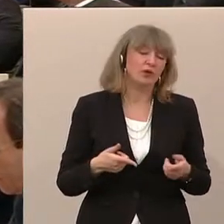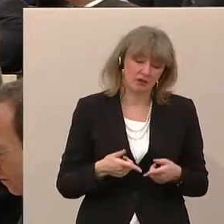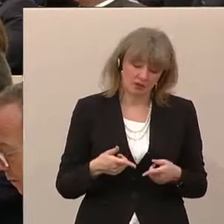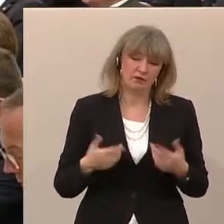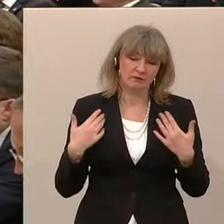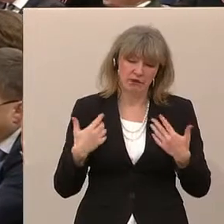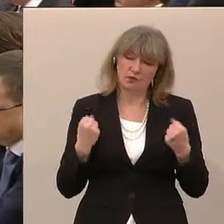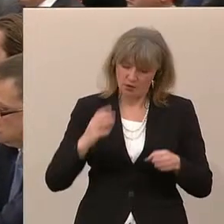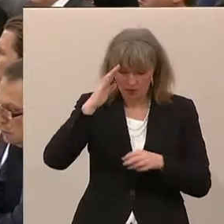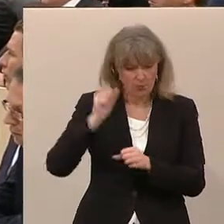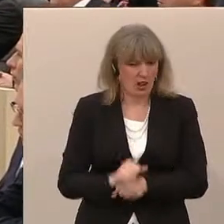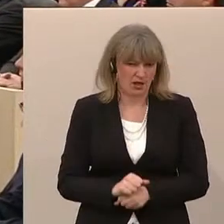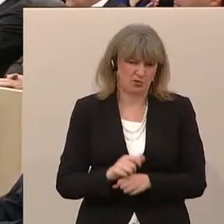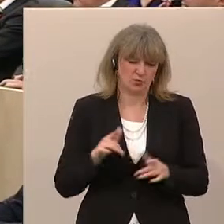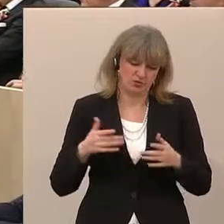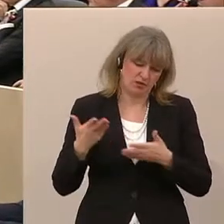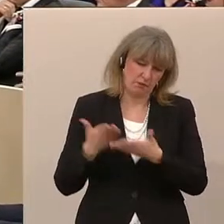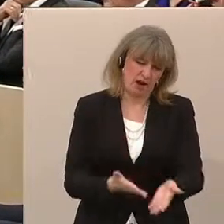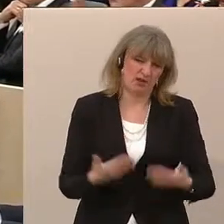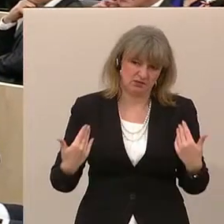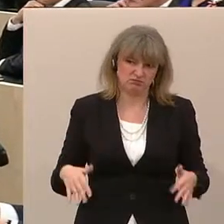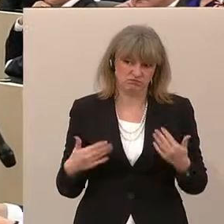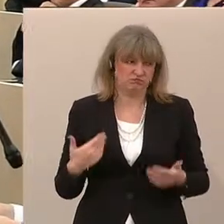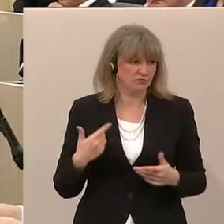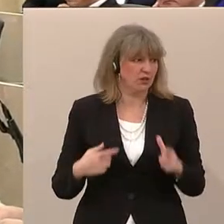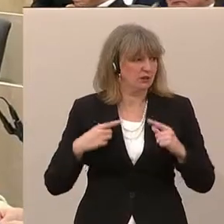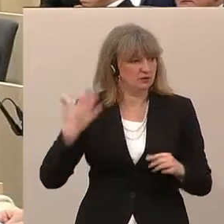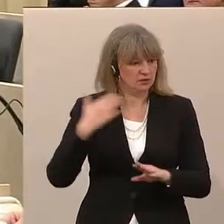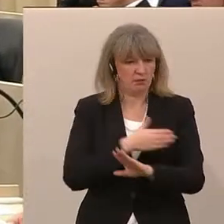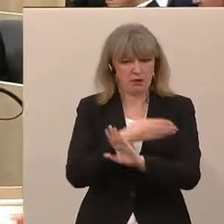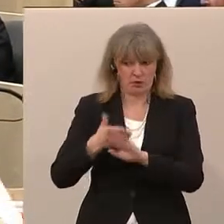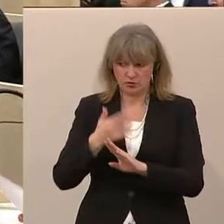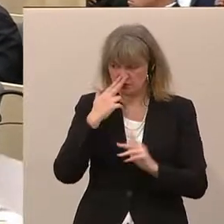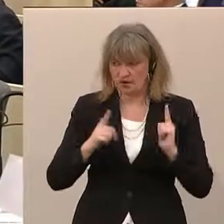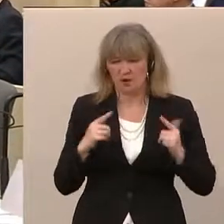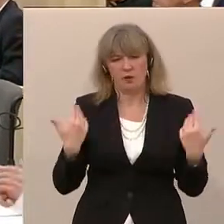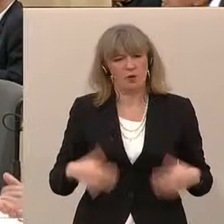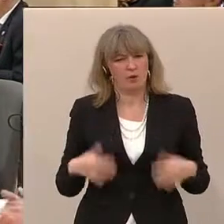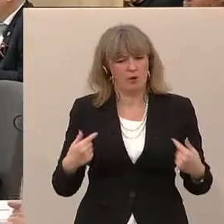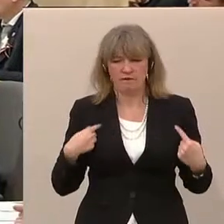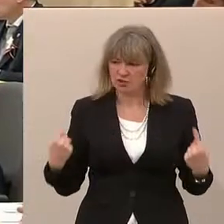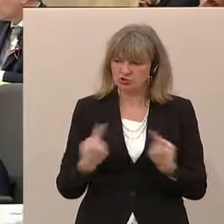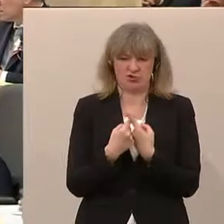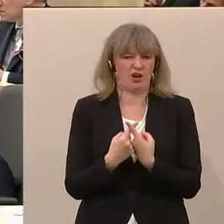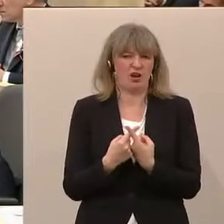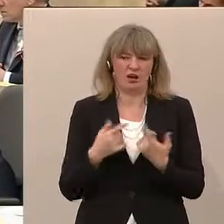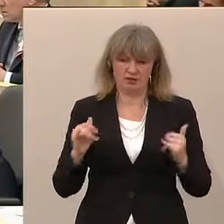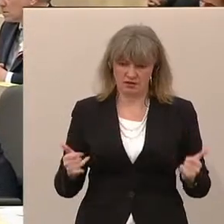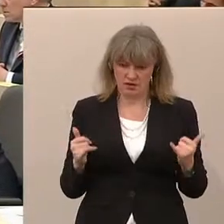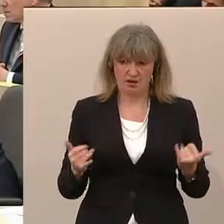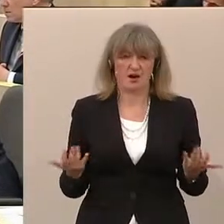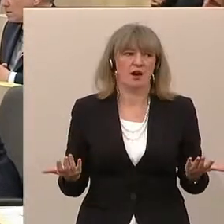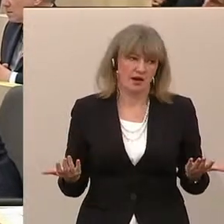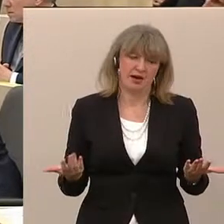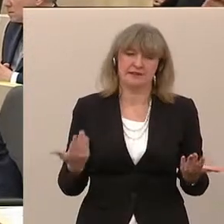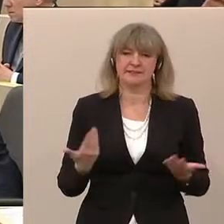immense Belastungen hinterlassen. Und wir haben ja auch erlebt in der vergangenen Periode, dass es einen massiven Zwist gegeben hat, auch Hader gegeben